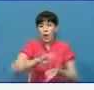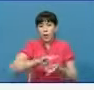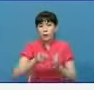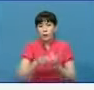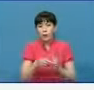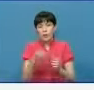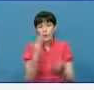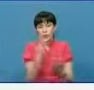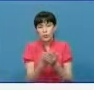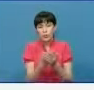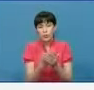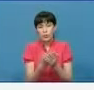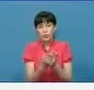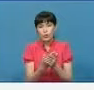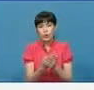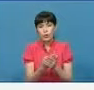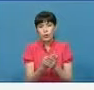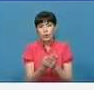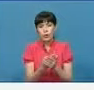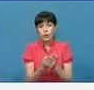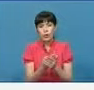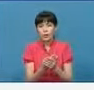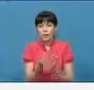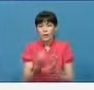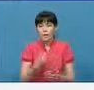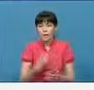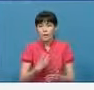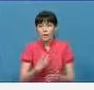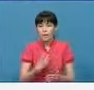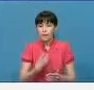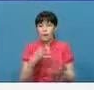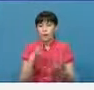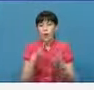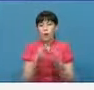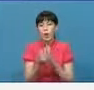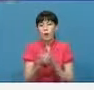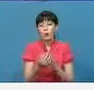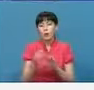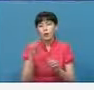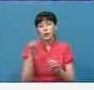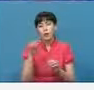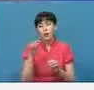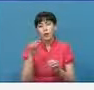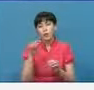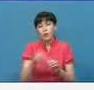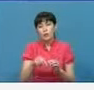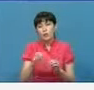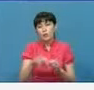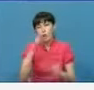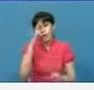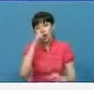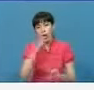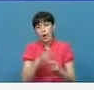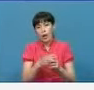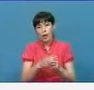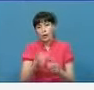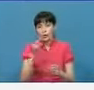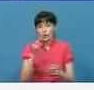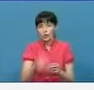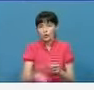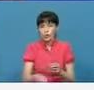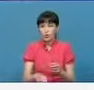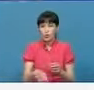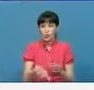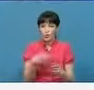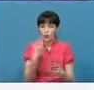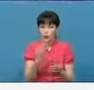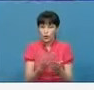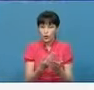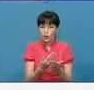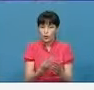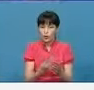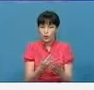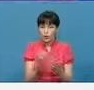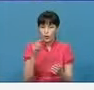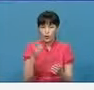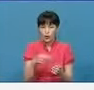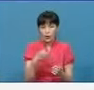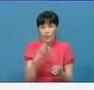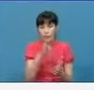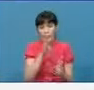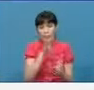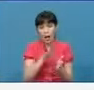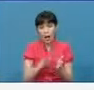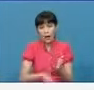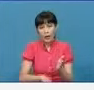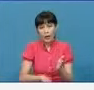қандай сиқырыңыз бар десе, менің ауылда пәленше деген көкем бар, сол кісіні түсінсінші деп отырдым деген екен. Сол кісі түсінсін деп қарапайым тілмен